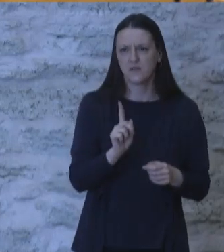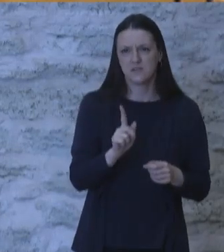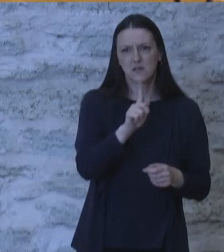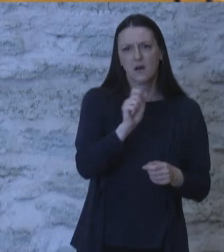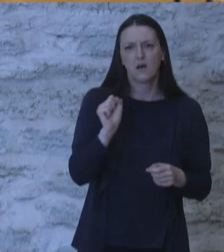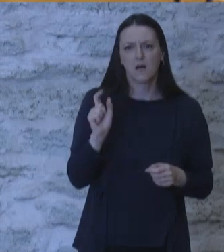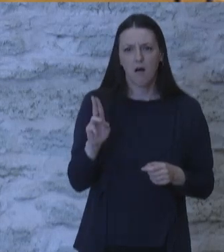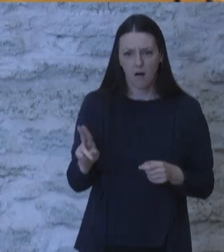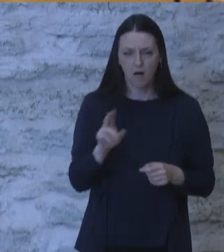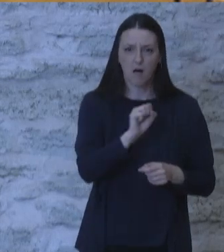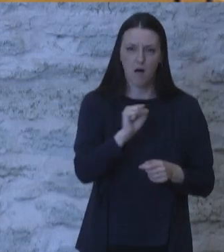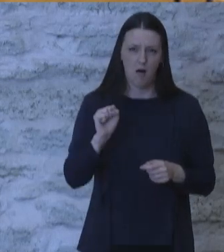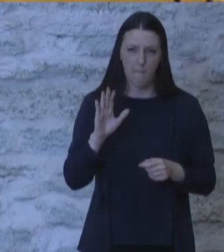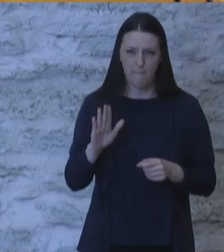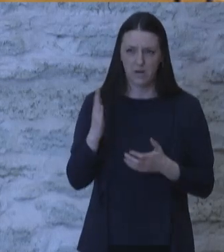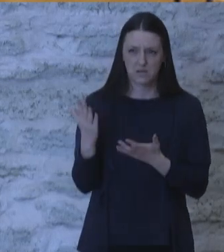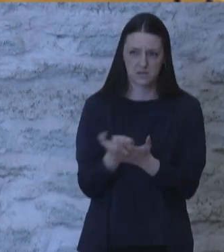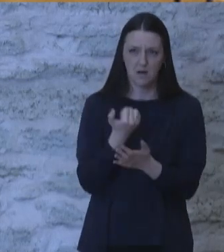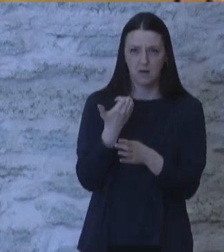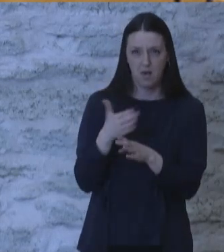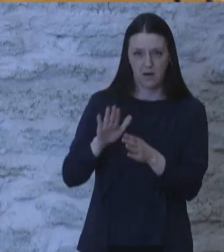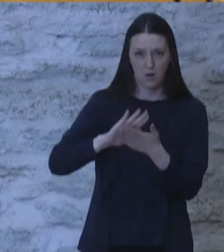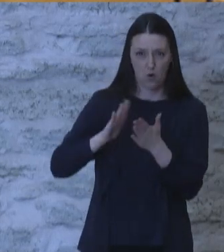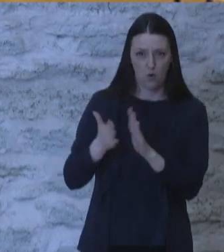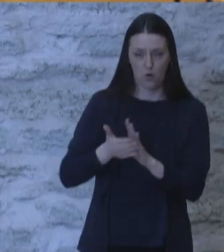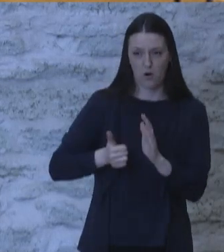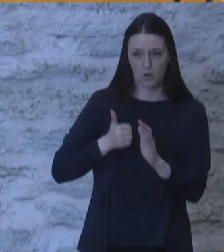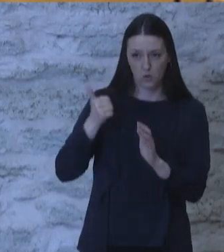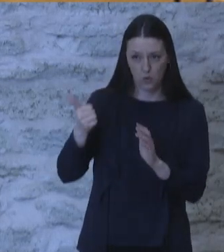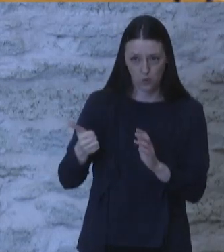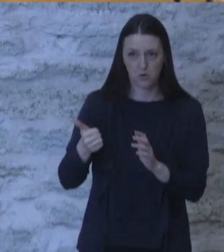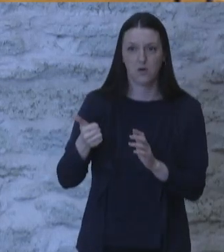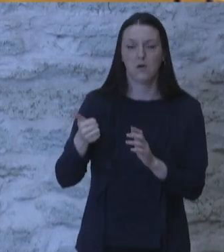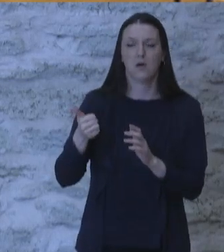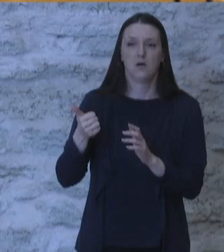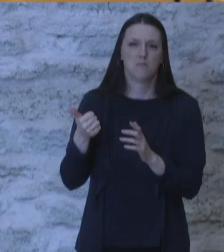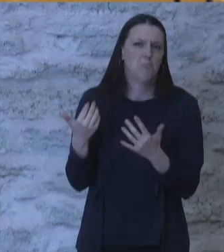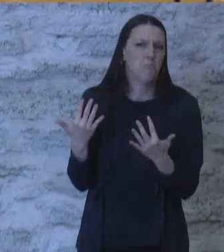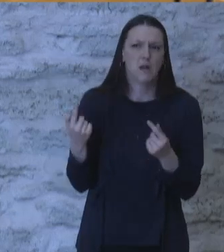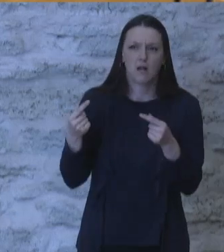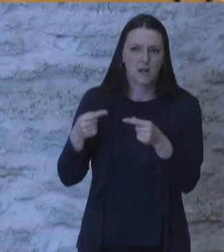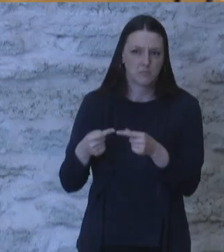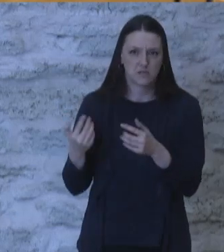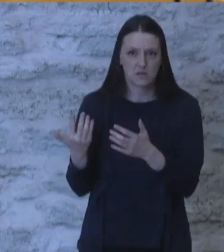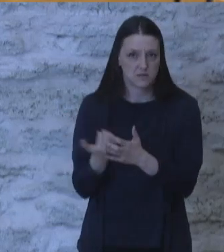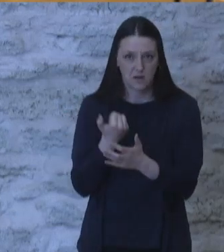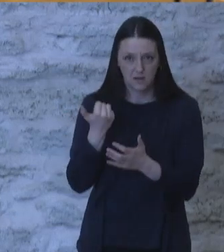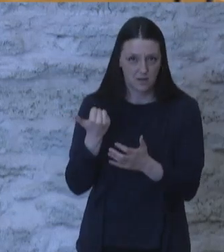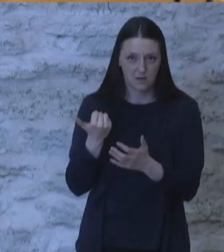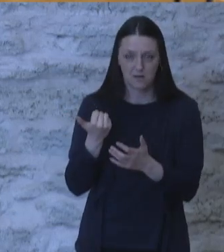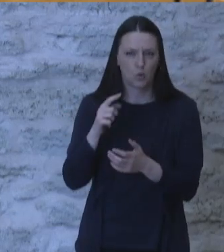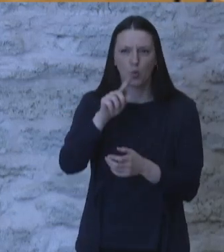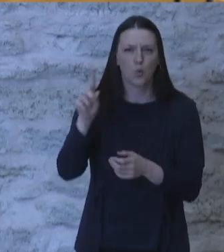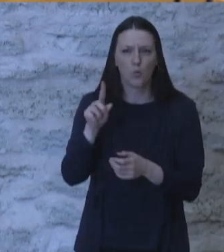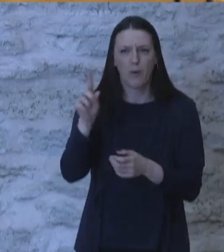eriolukorra tööde juht rohkem kui nädal peale eriolukorra välja kuulutamist. Aga võib-olla te saate jagada avalikusega, et mis oli täpselt see